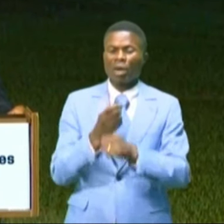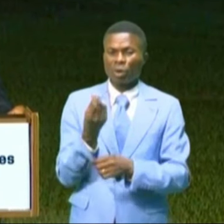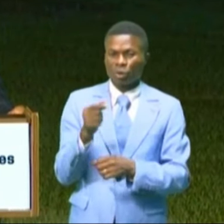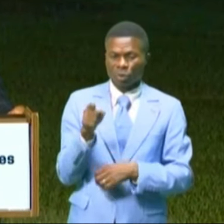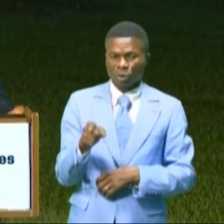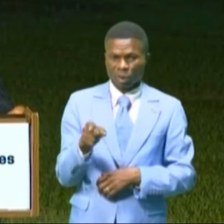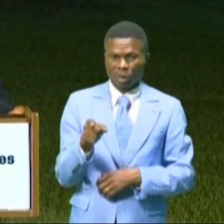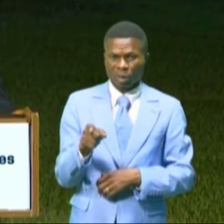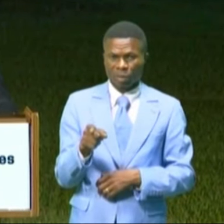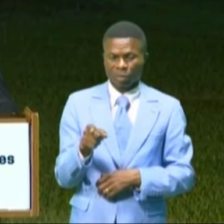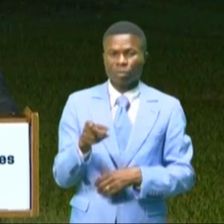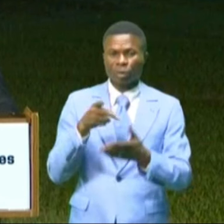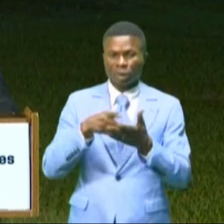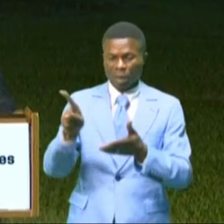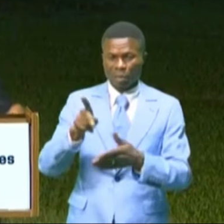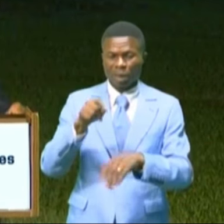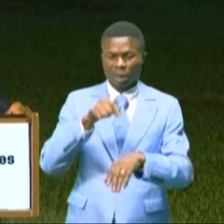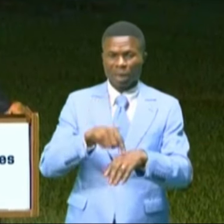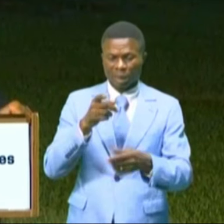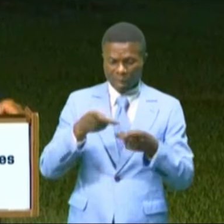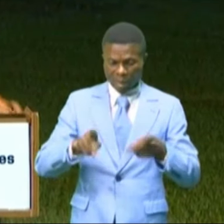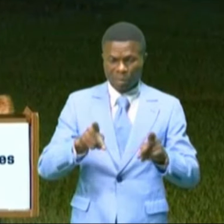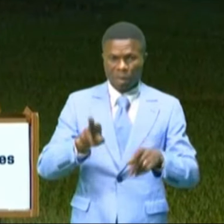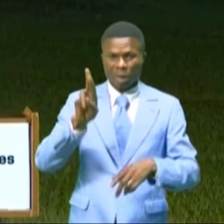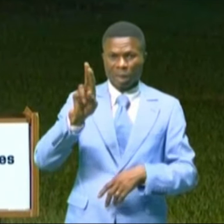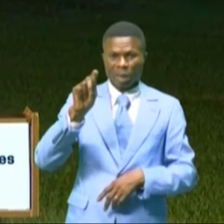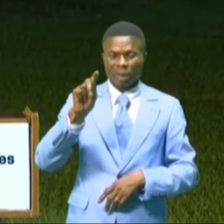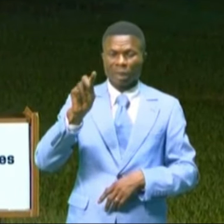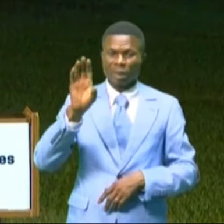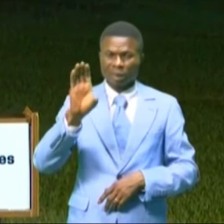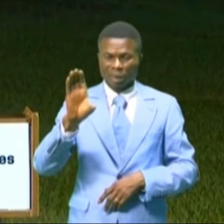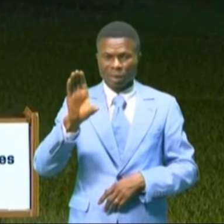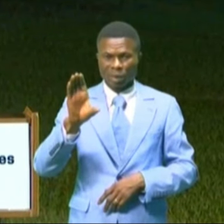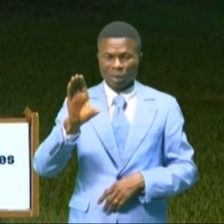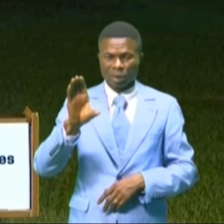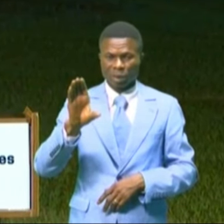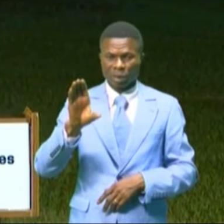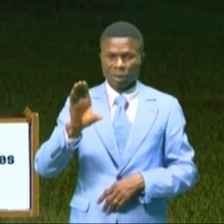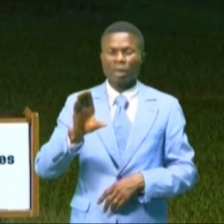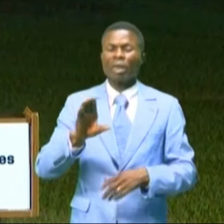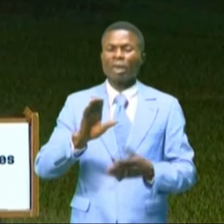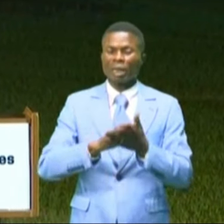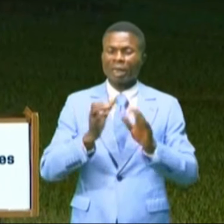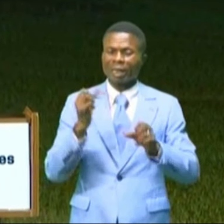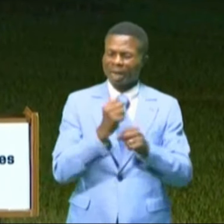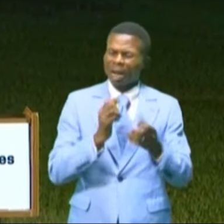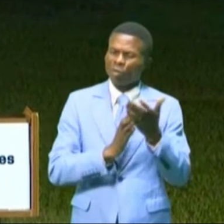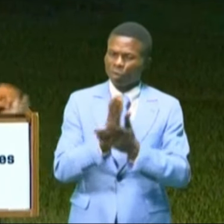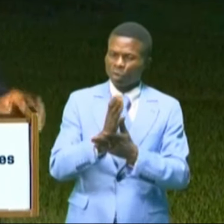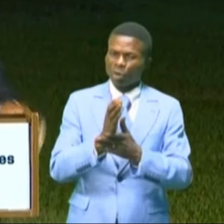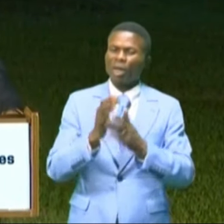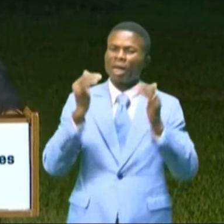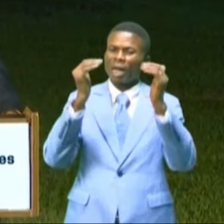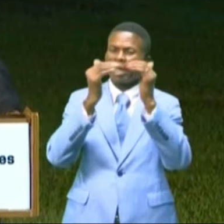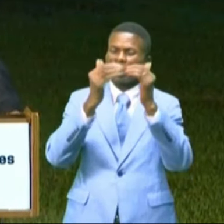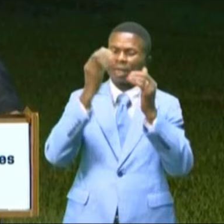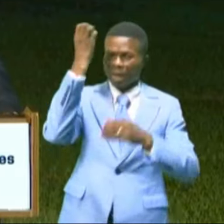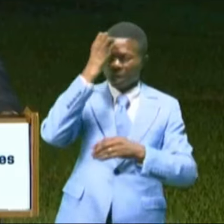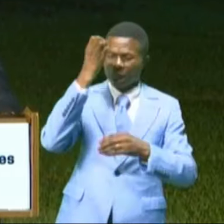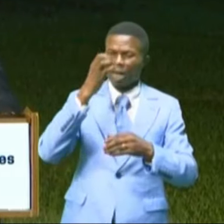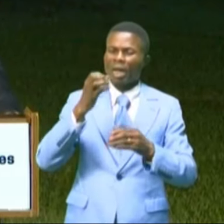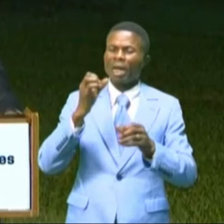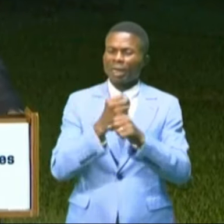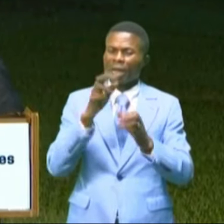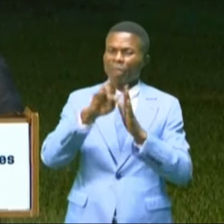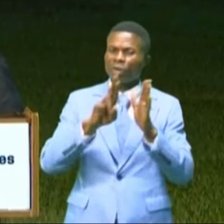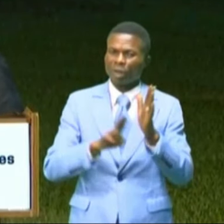redevance payée dans le but de permettre à la télévision nationale d'être compétitive face à la concurrence et de jouer son rôle